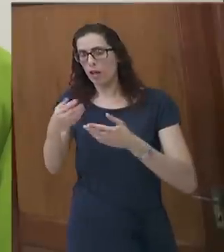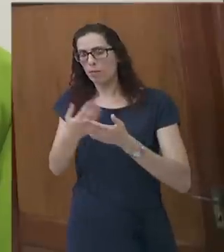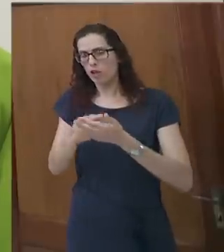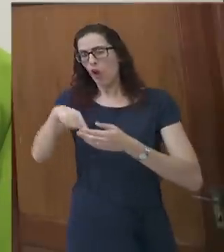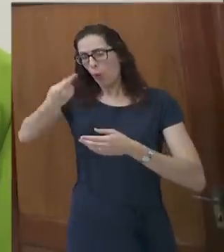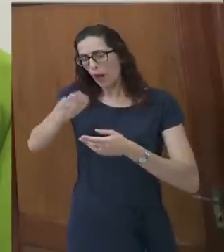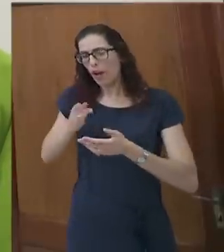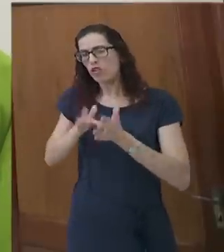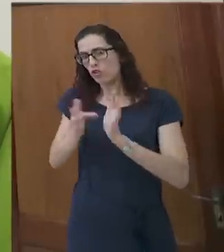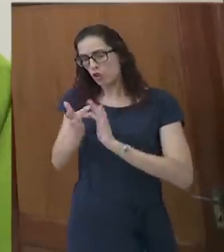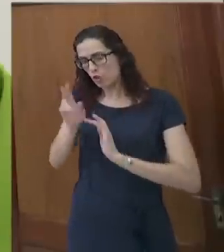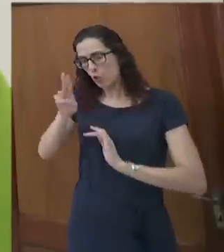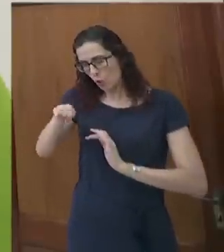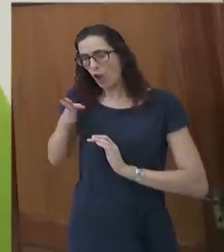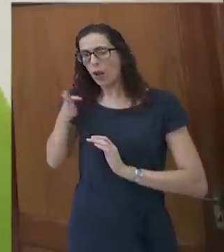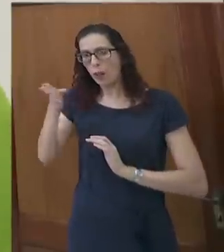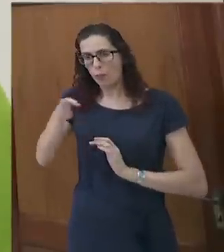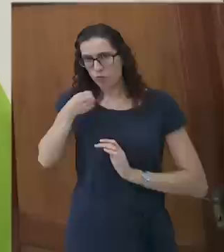U qalilhom: